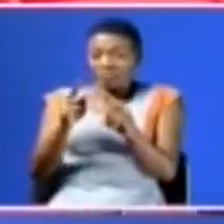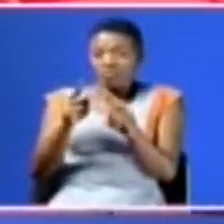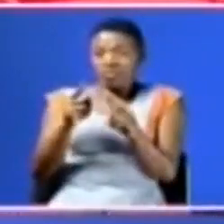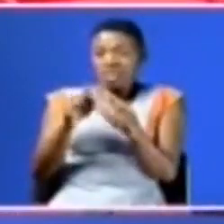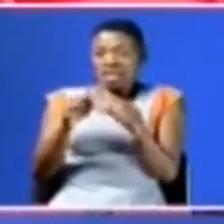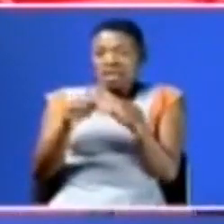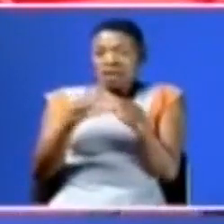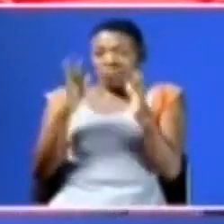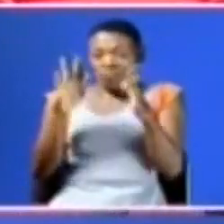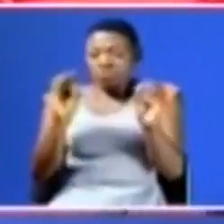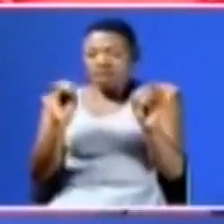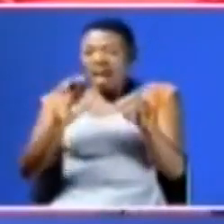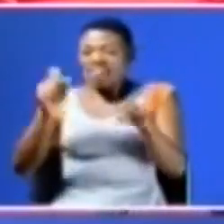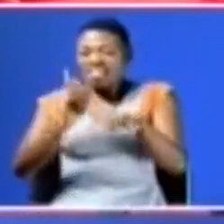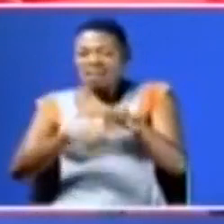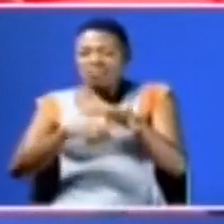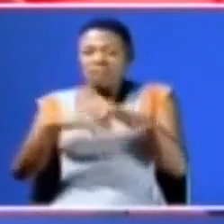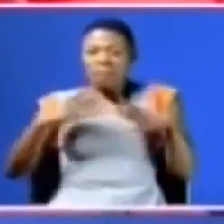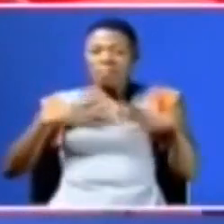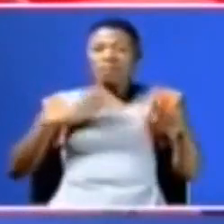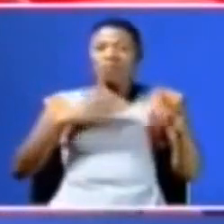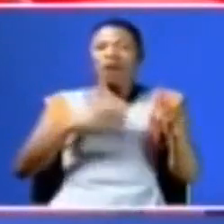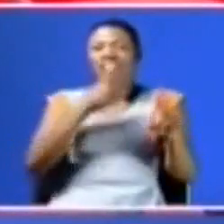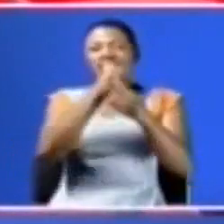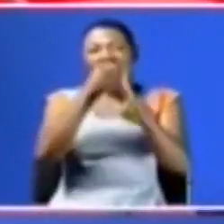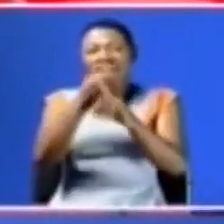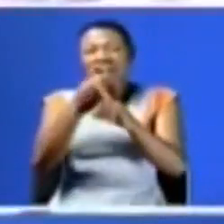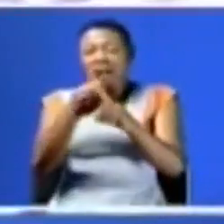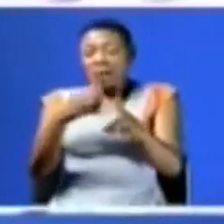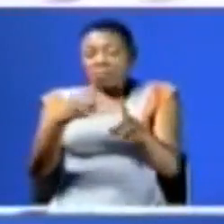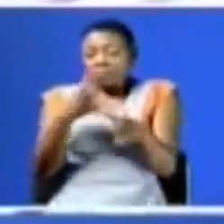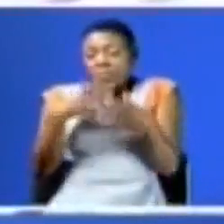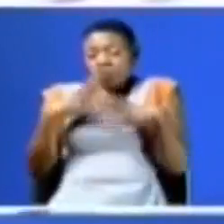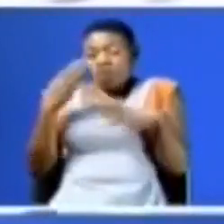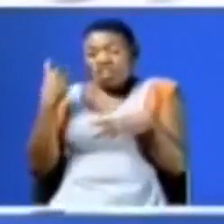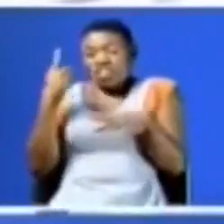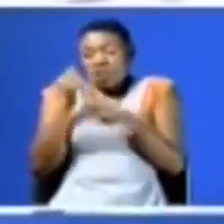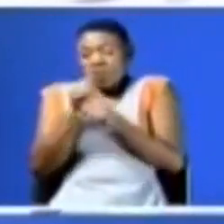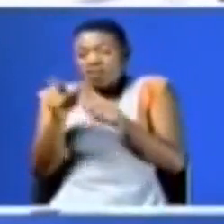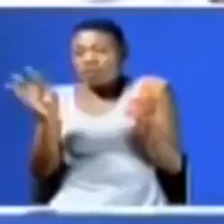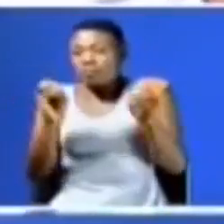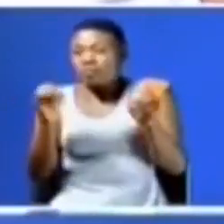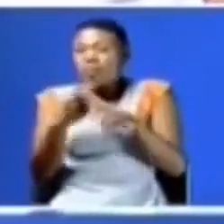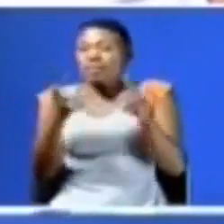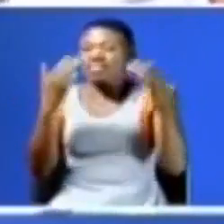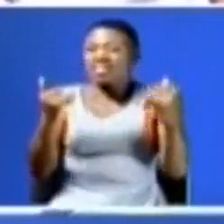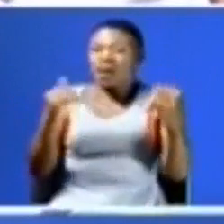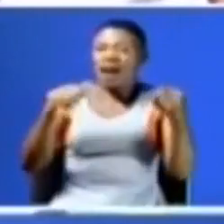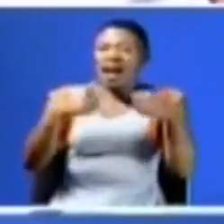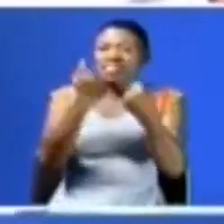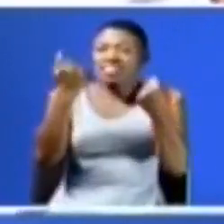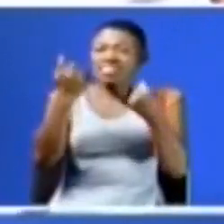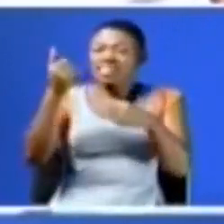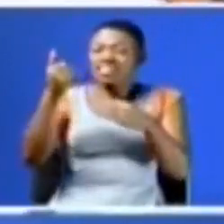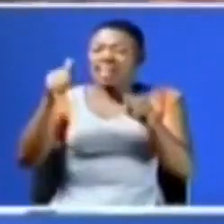pengine wanapigwa na watu ambaye hawaelewi ni kazi gani wanafanya. Currently accidents za Sachangwan stretch ya